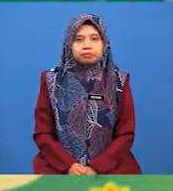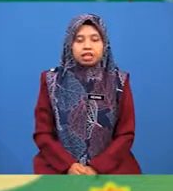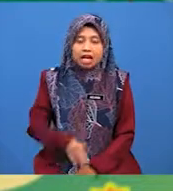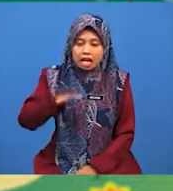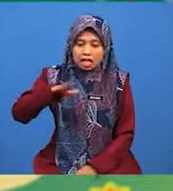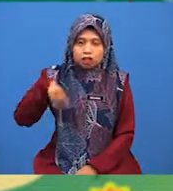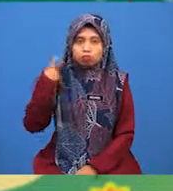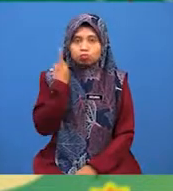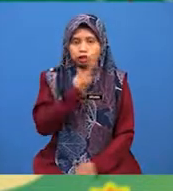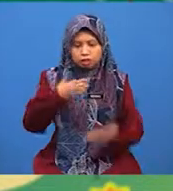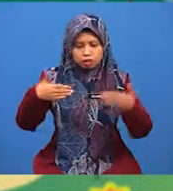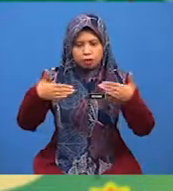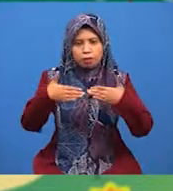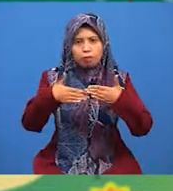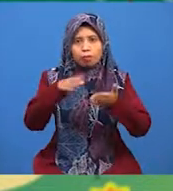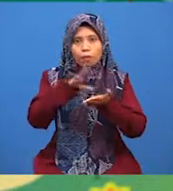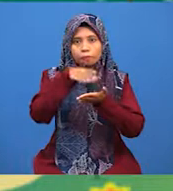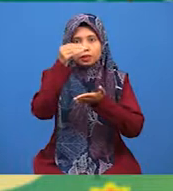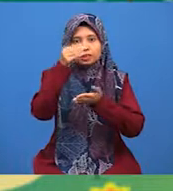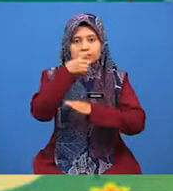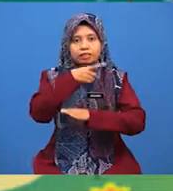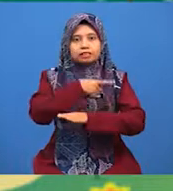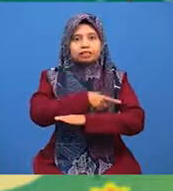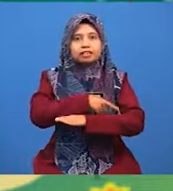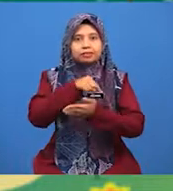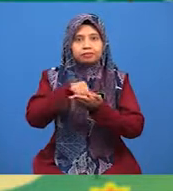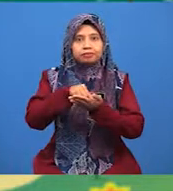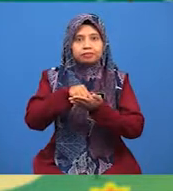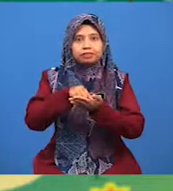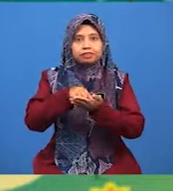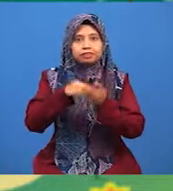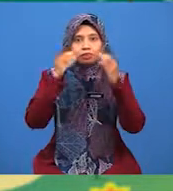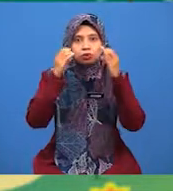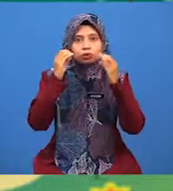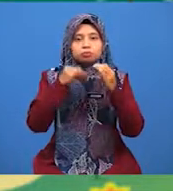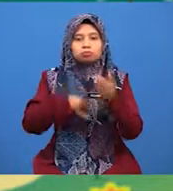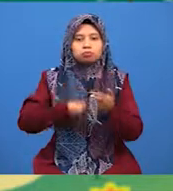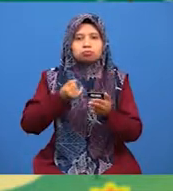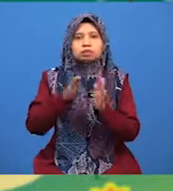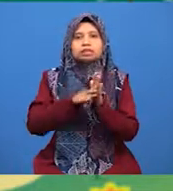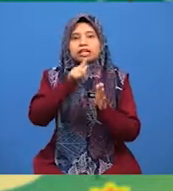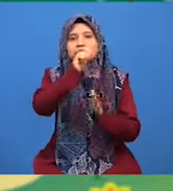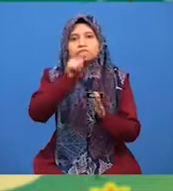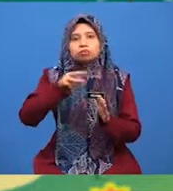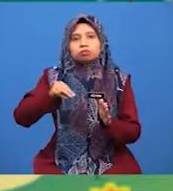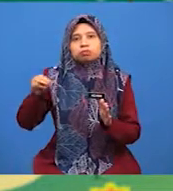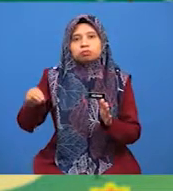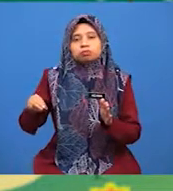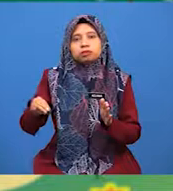Sebelum kita menyambungkan pembelajaran kita pada hari ini, cikgu ingin bertanya kepada